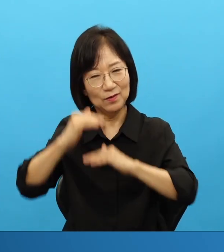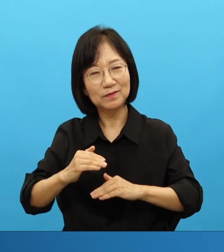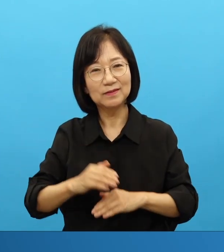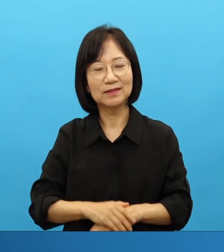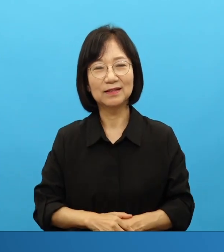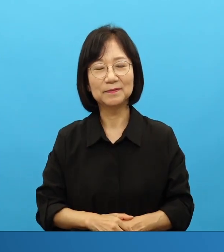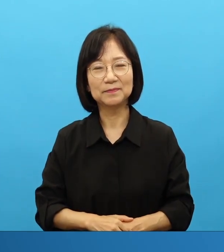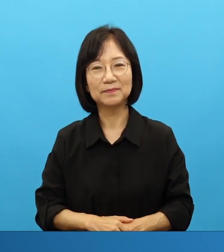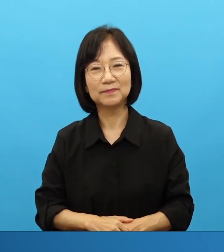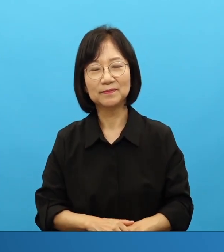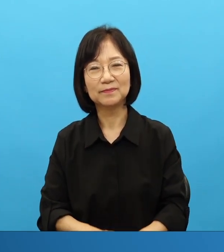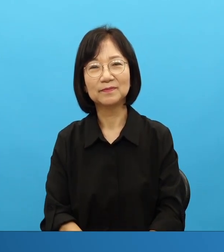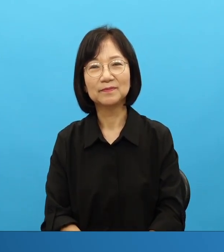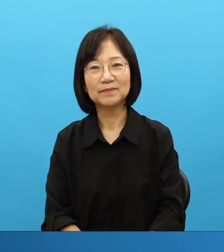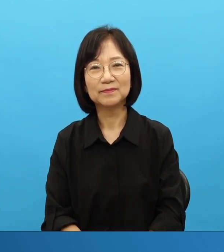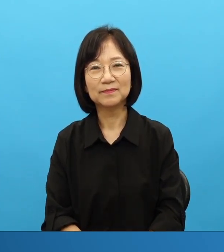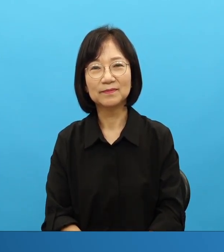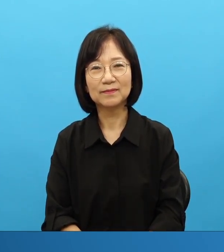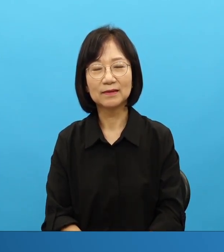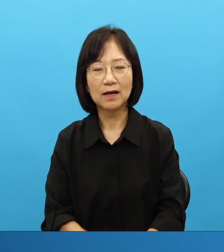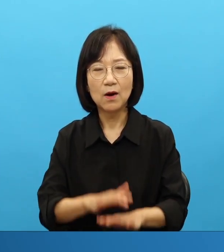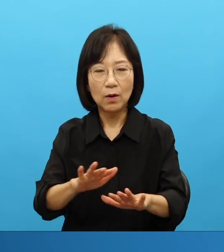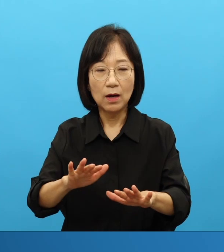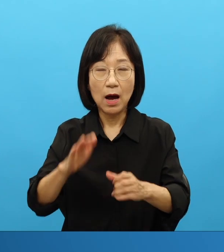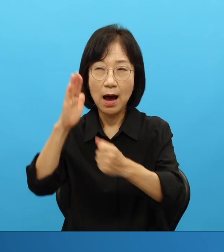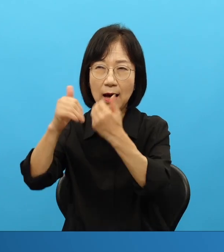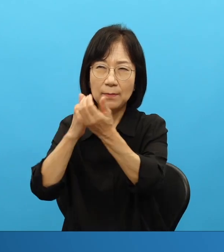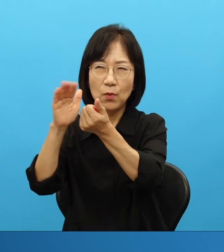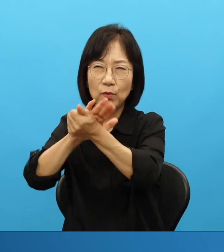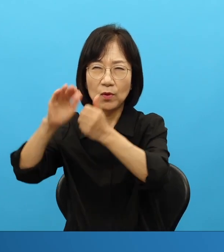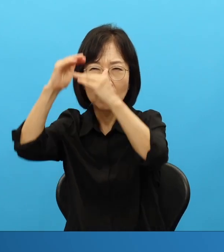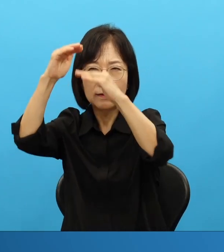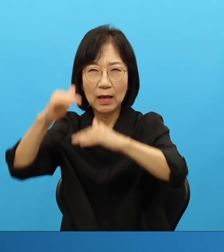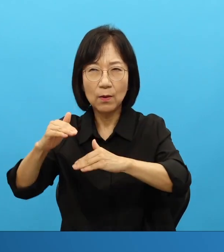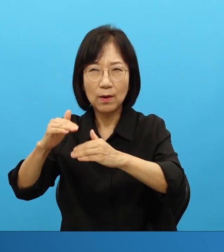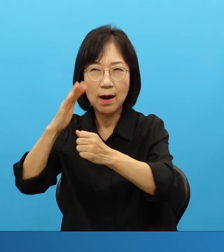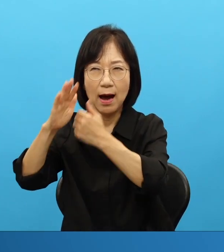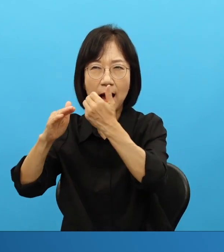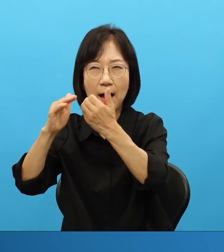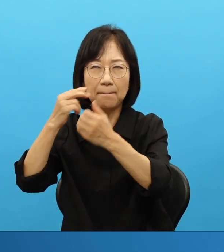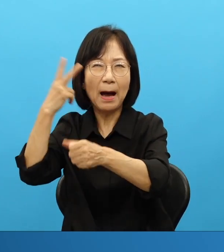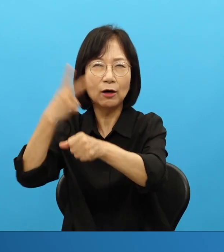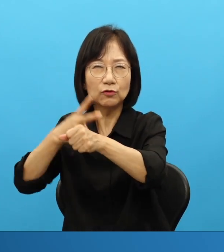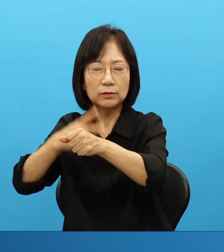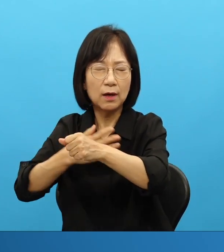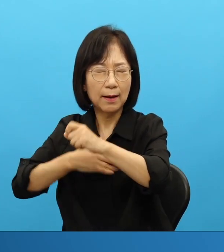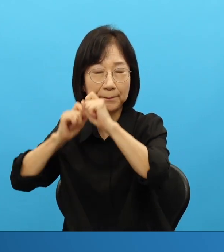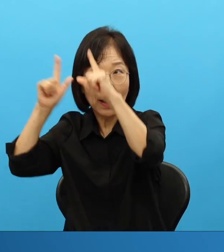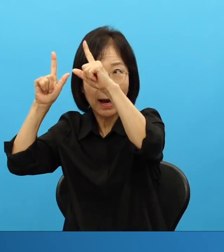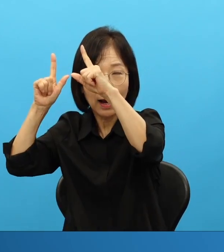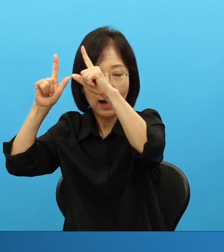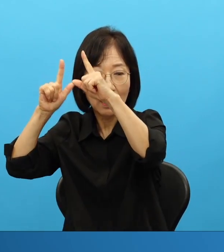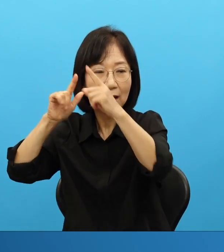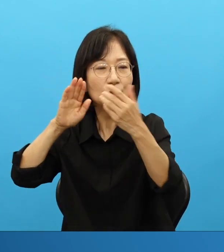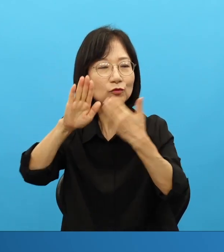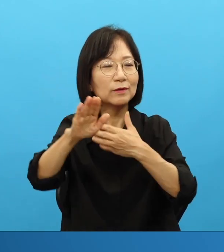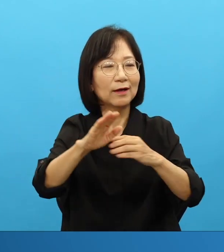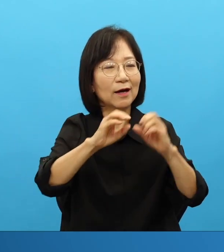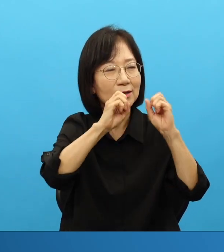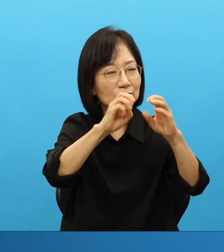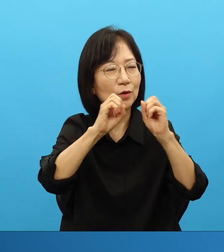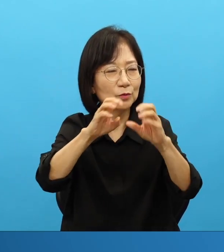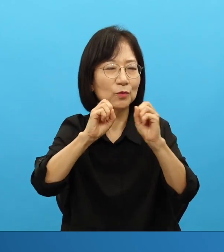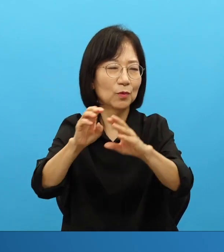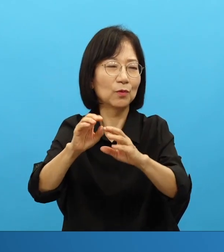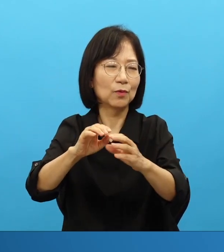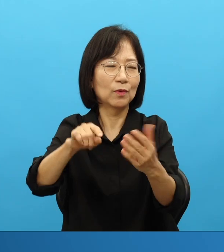위로. That's God's comfort. 이걸 바울이 딱 알아듣고요. 전달한 거예요. Paul understood these words and he relayed this. 세 번째는 뭡니까?